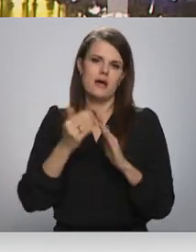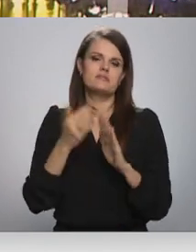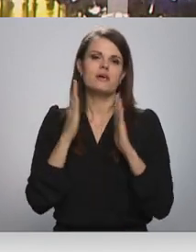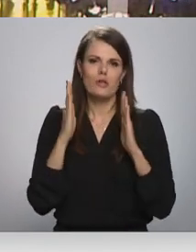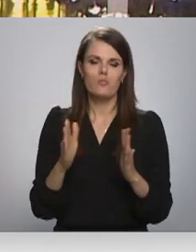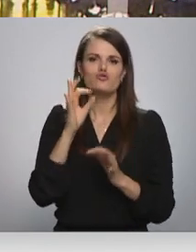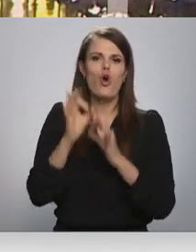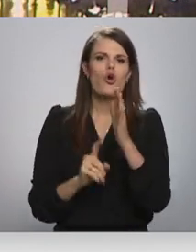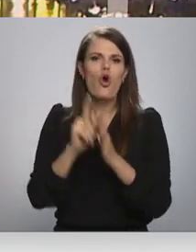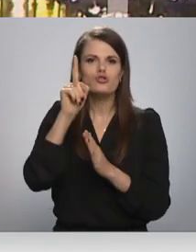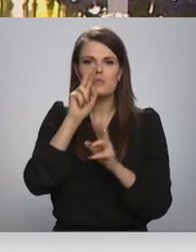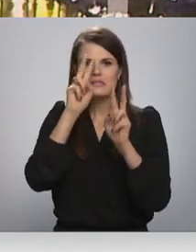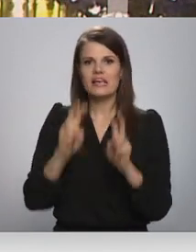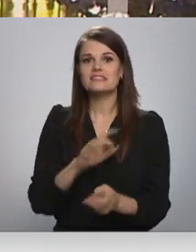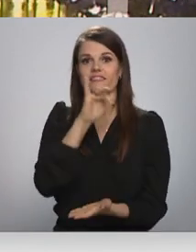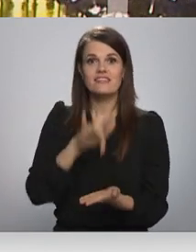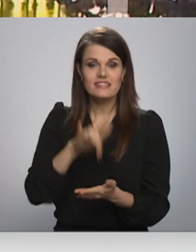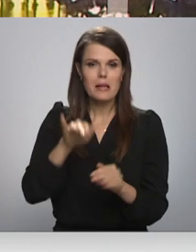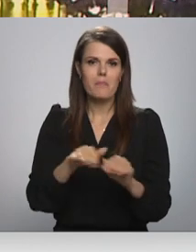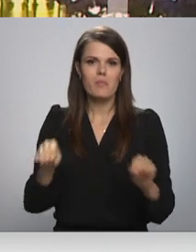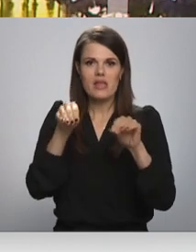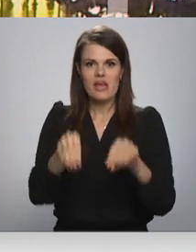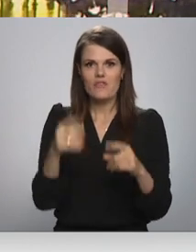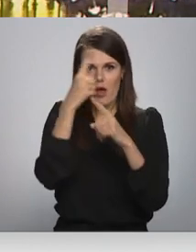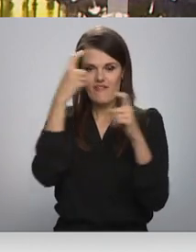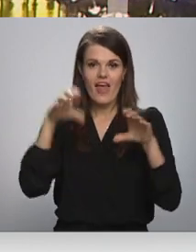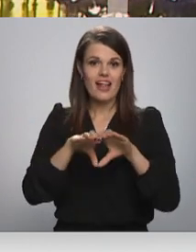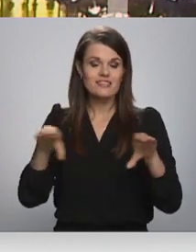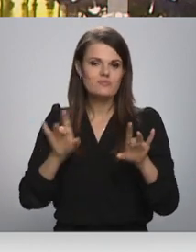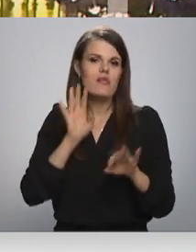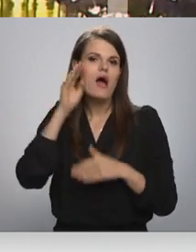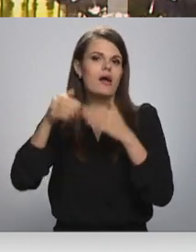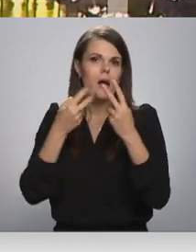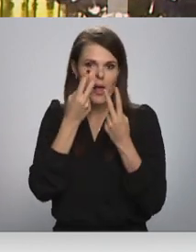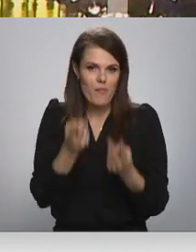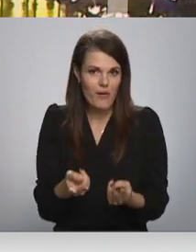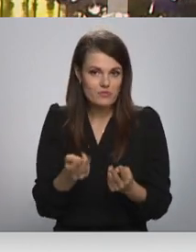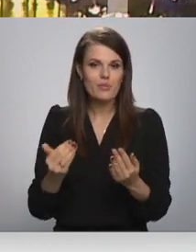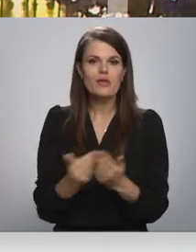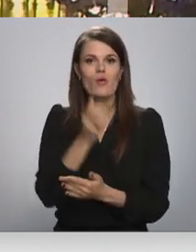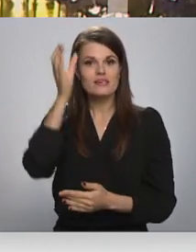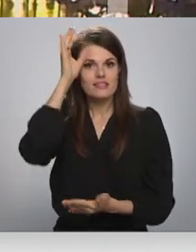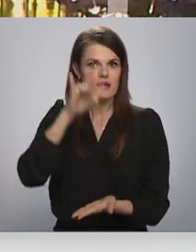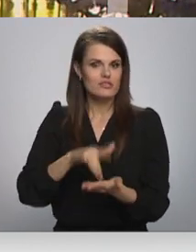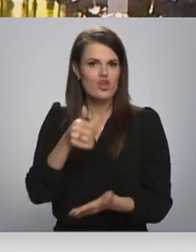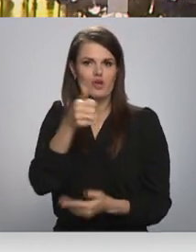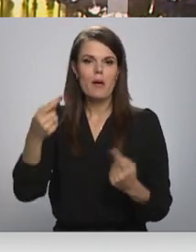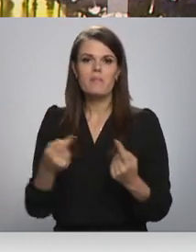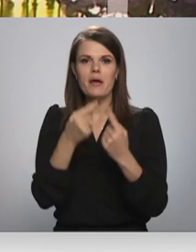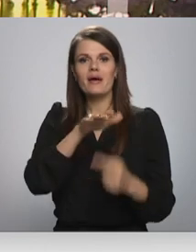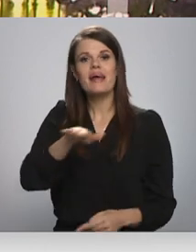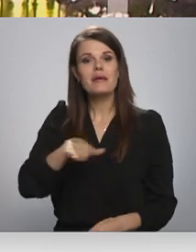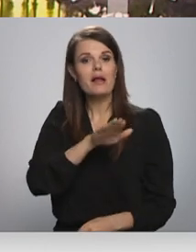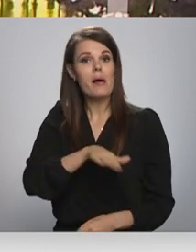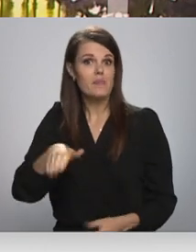izziņas centrs, kura pamatos šodien iemūrēts vēstījums nākamajām paudzēm. Jaunais zinātnes centrs būs īpaši piemērots ģimenēm ar bērniem un varbūt